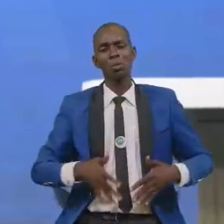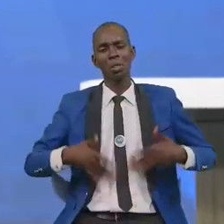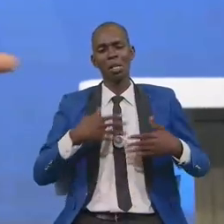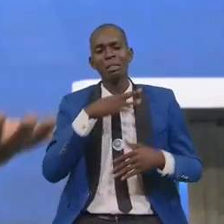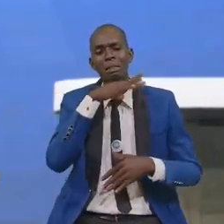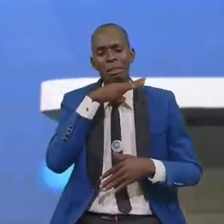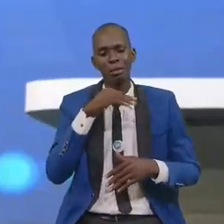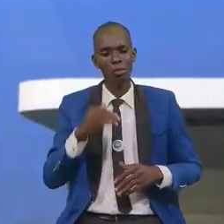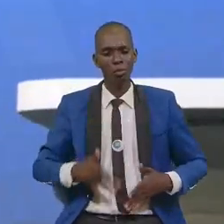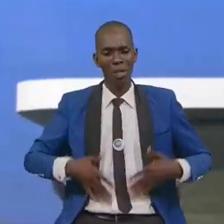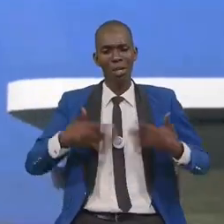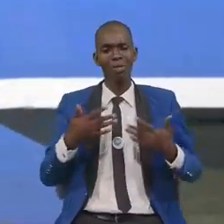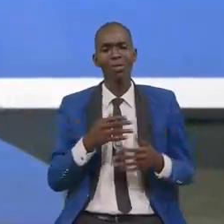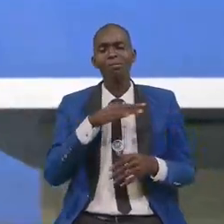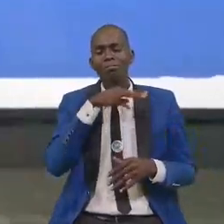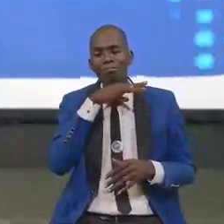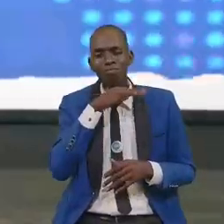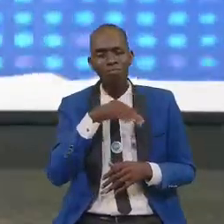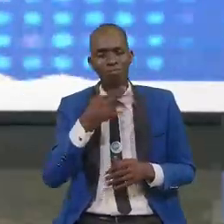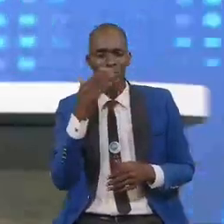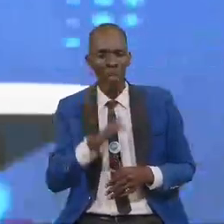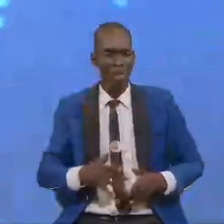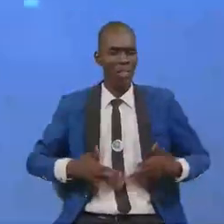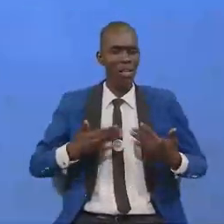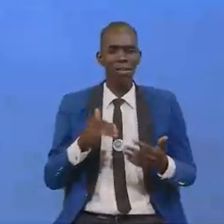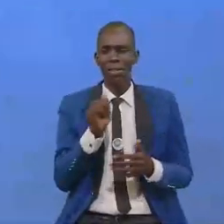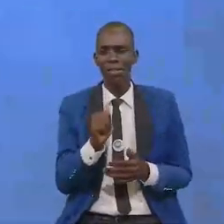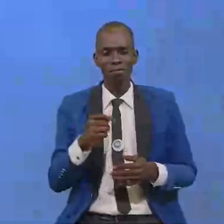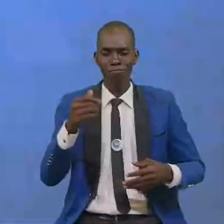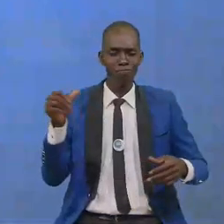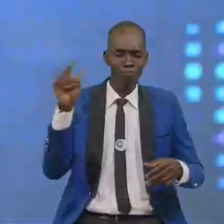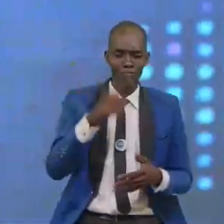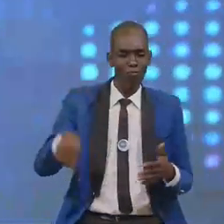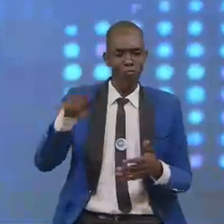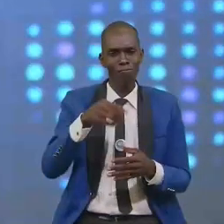sale il vit souillée une vie condamnée